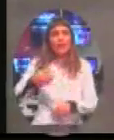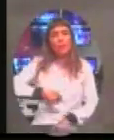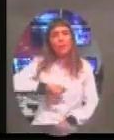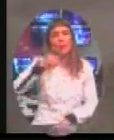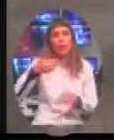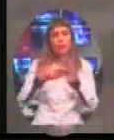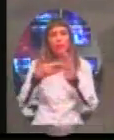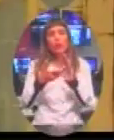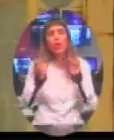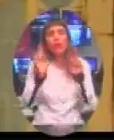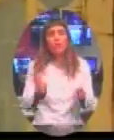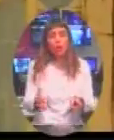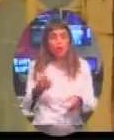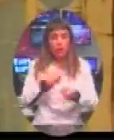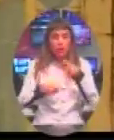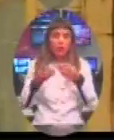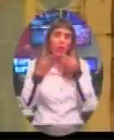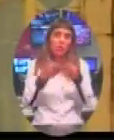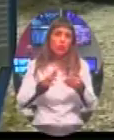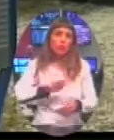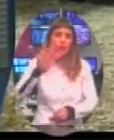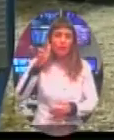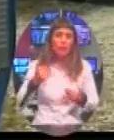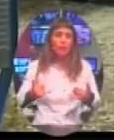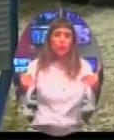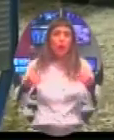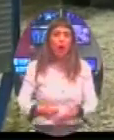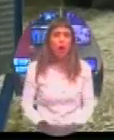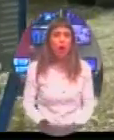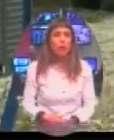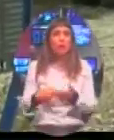צעדים כלכליים משמעותיים לפיתוח הצפון, בהם העתקת המכון